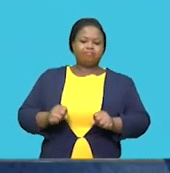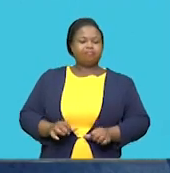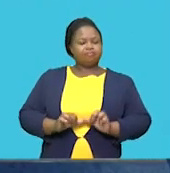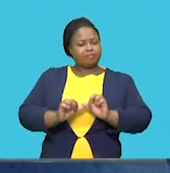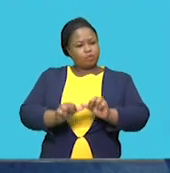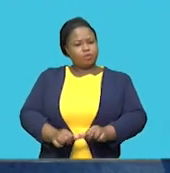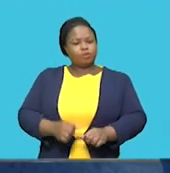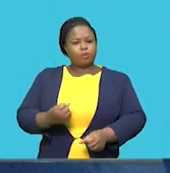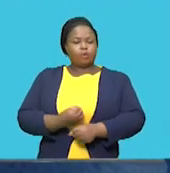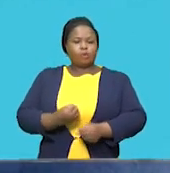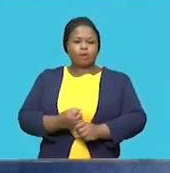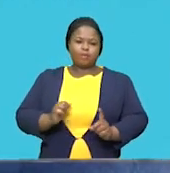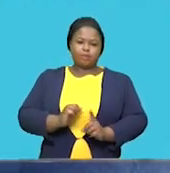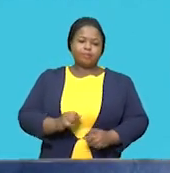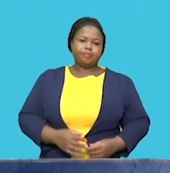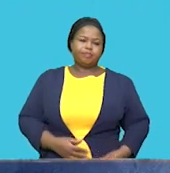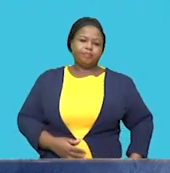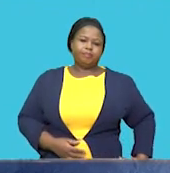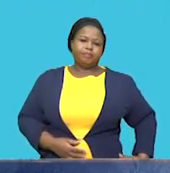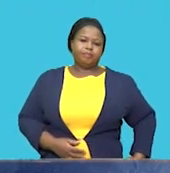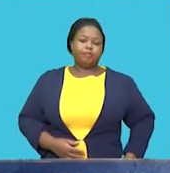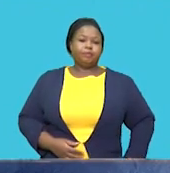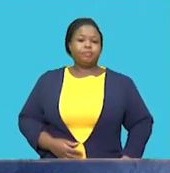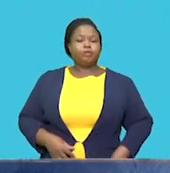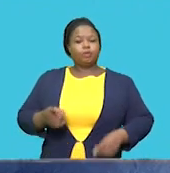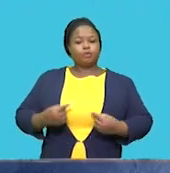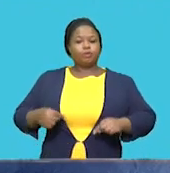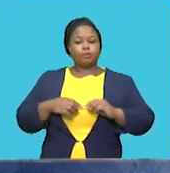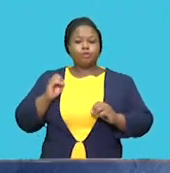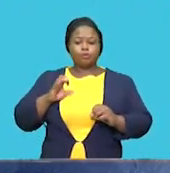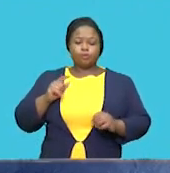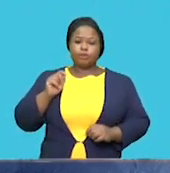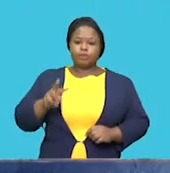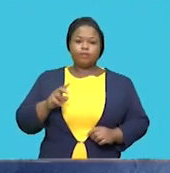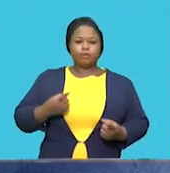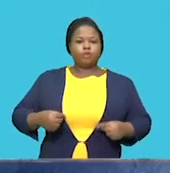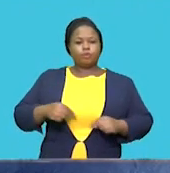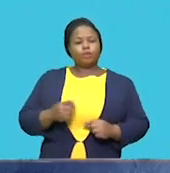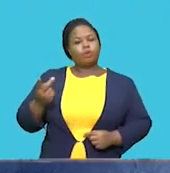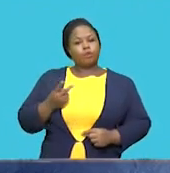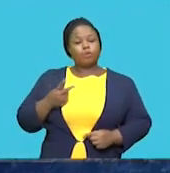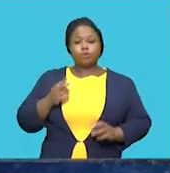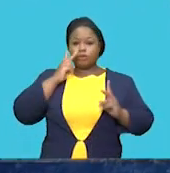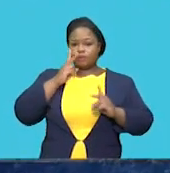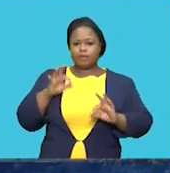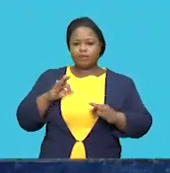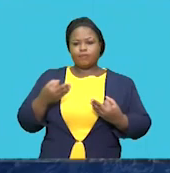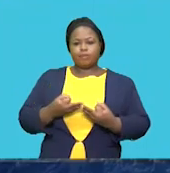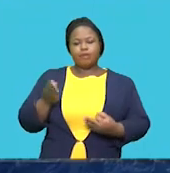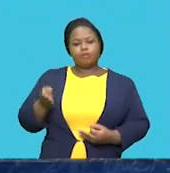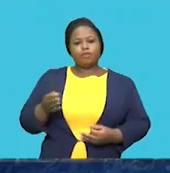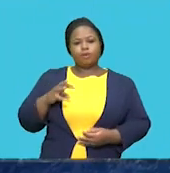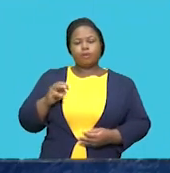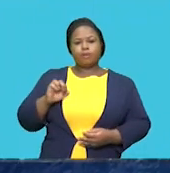and continue kulomsebenzi awenza. Siligqiza le ndaba zeSoweto TV sibuye satyelela nosapho